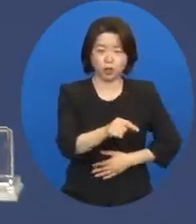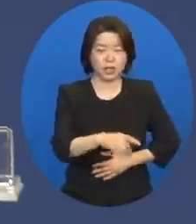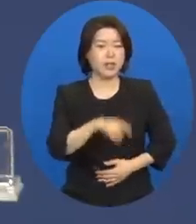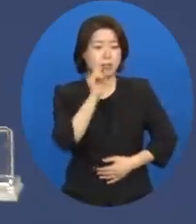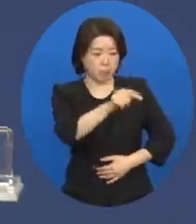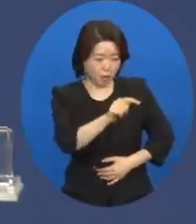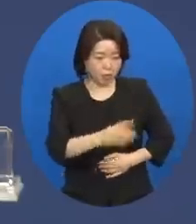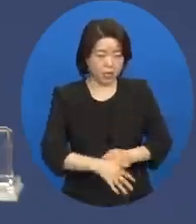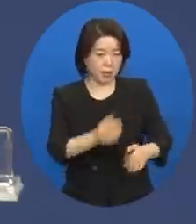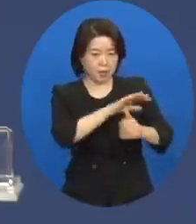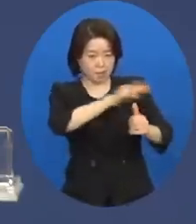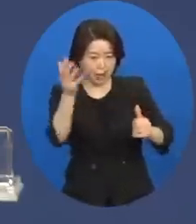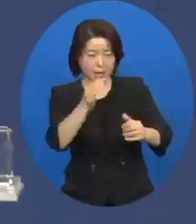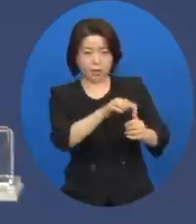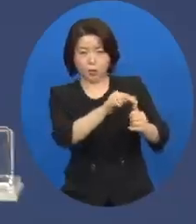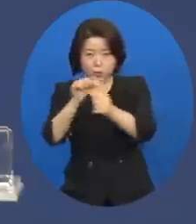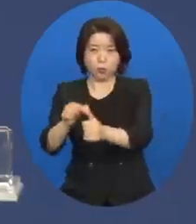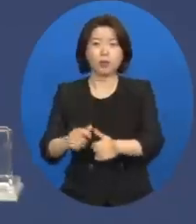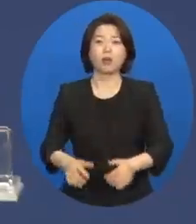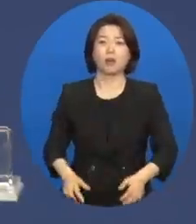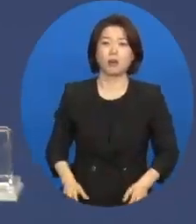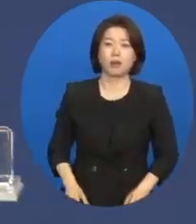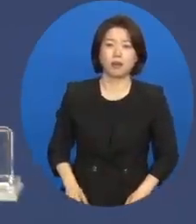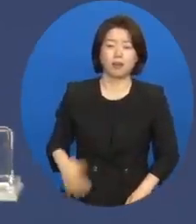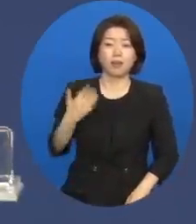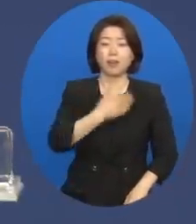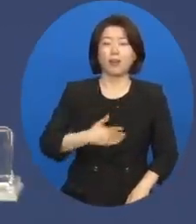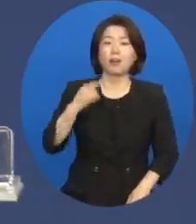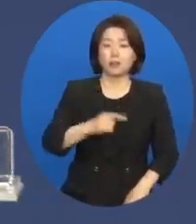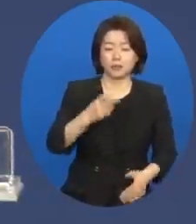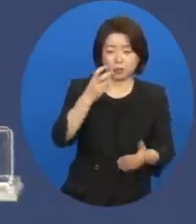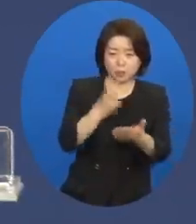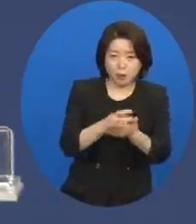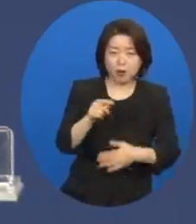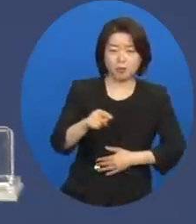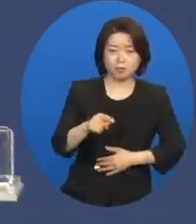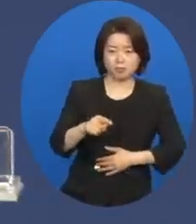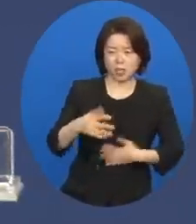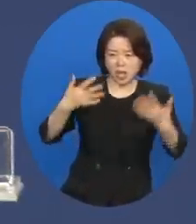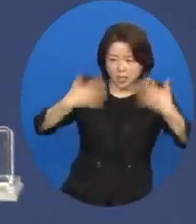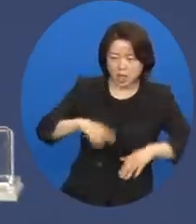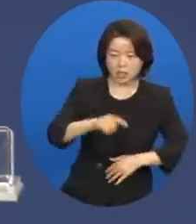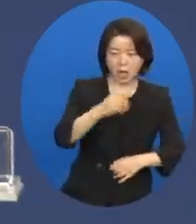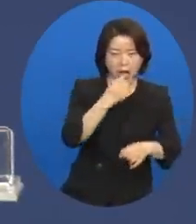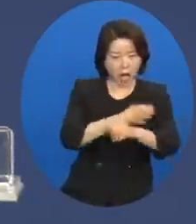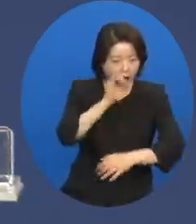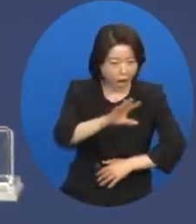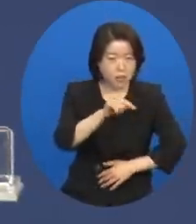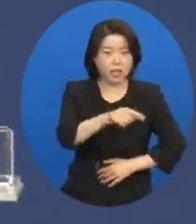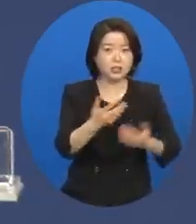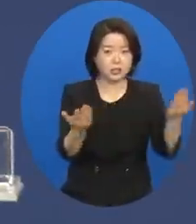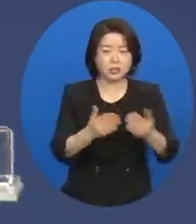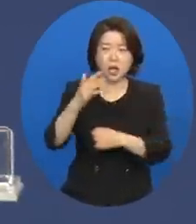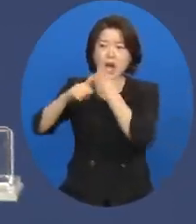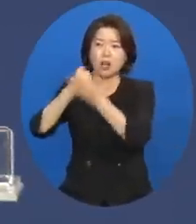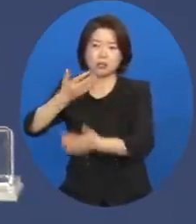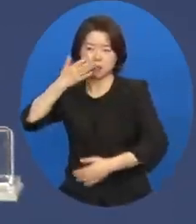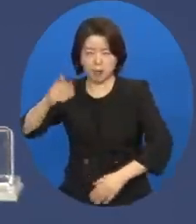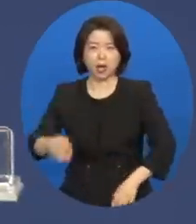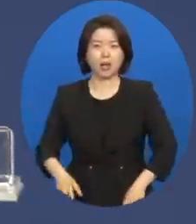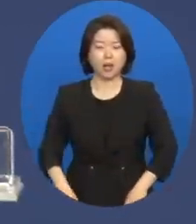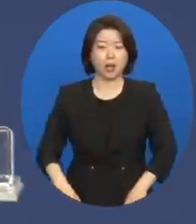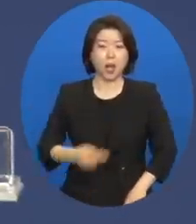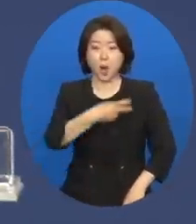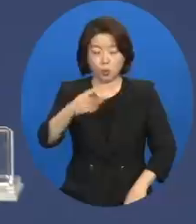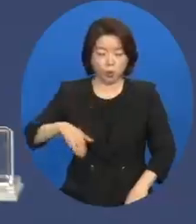너를 해방하였습니다. 육신이 율법이 육신이 연약하여 할 수 없는 그것을 하나님은 하시나니, 곧